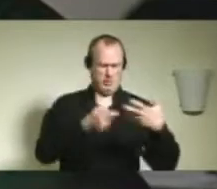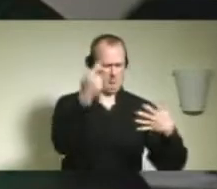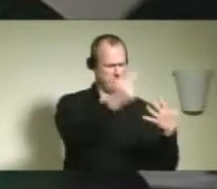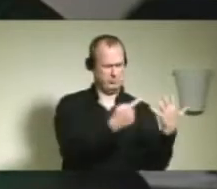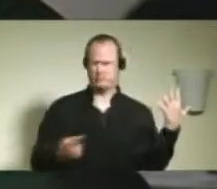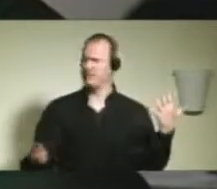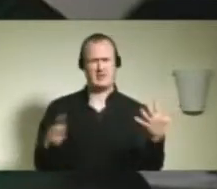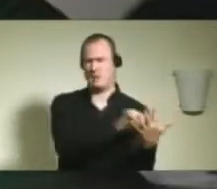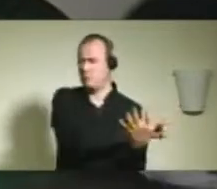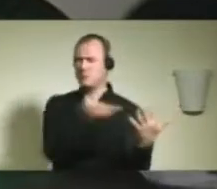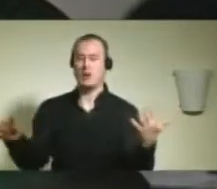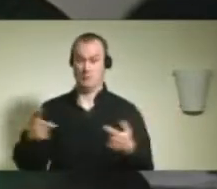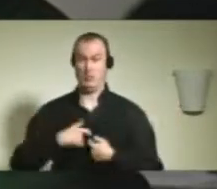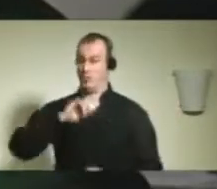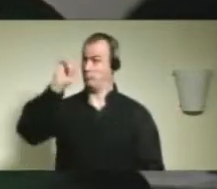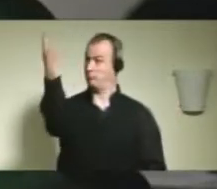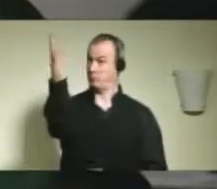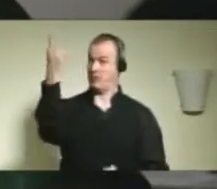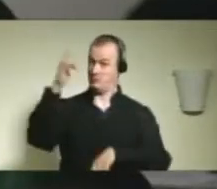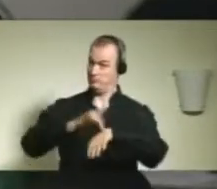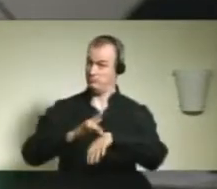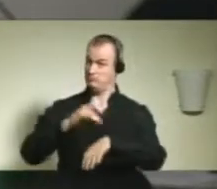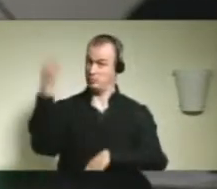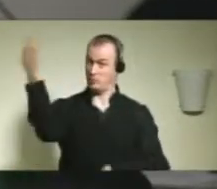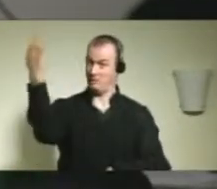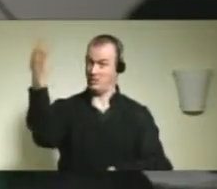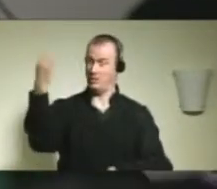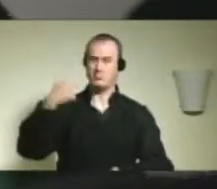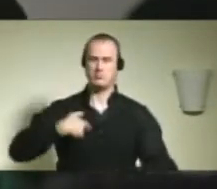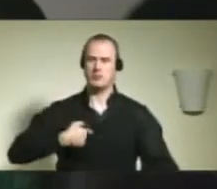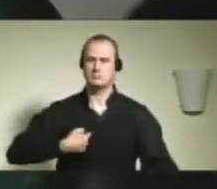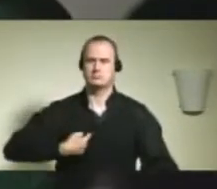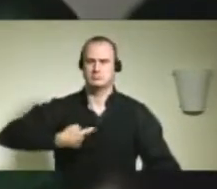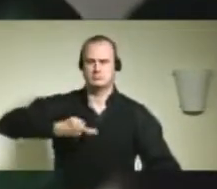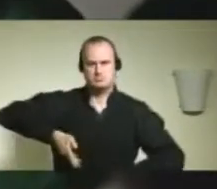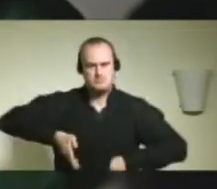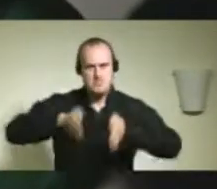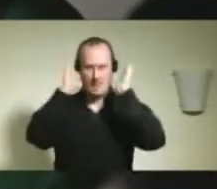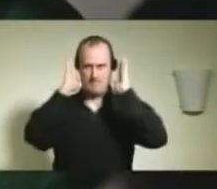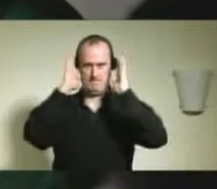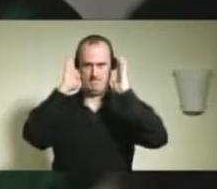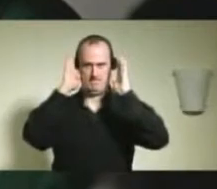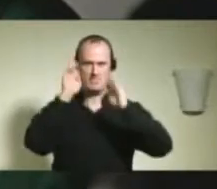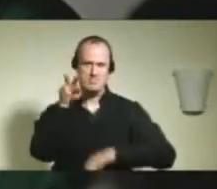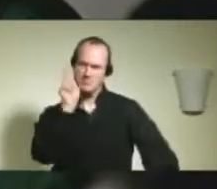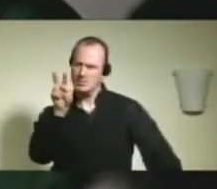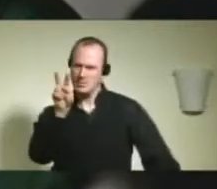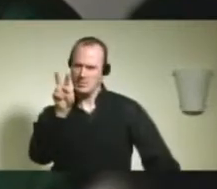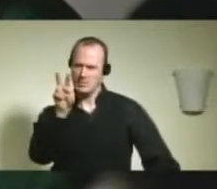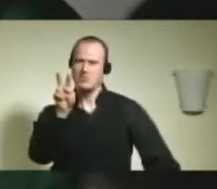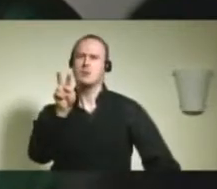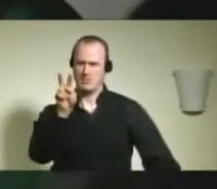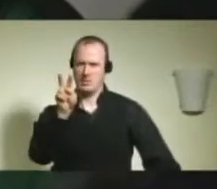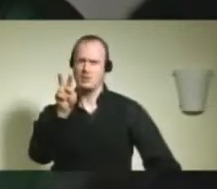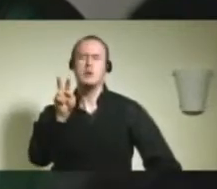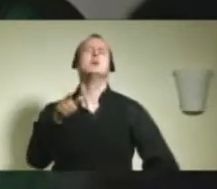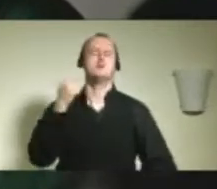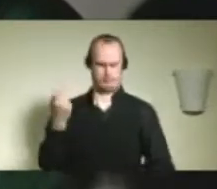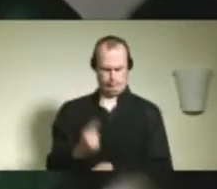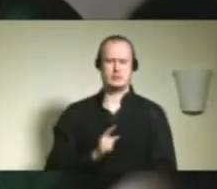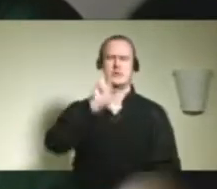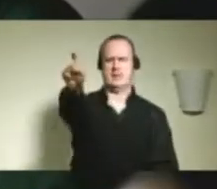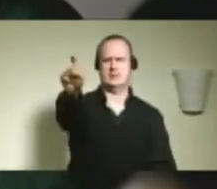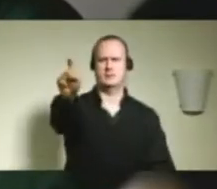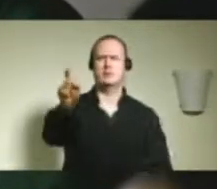yeux ouverts. Je suis ravi d'être ici. Ma question, c'est pour vous, Ken. Ces prêts usuriers